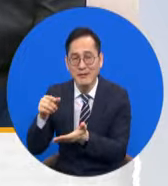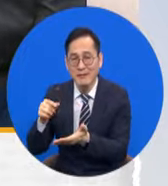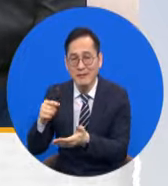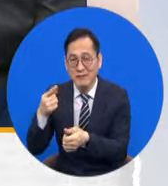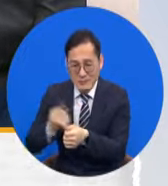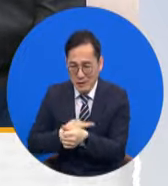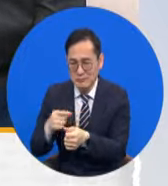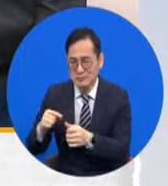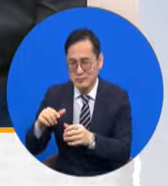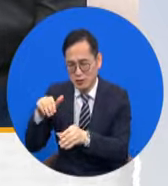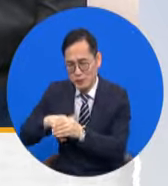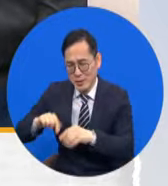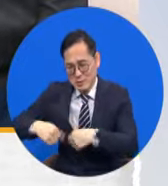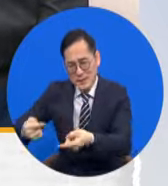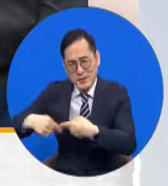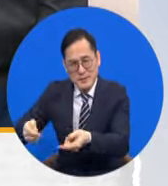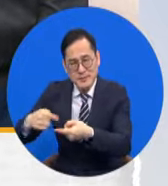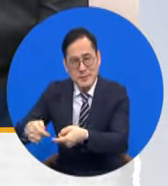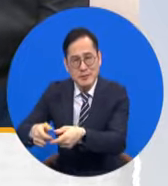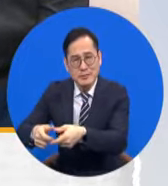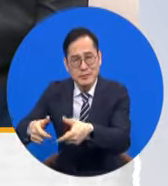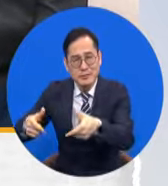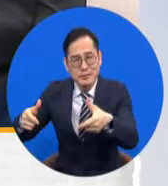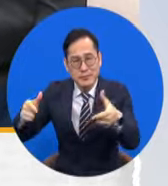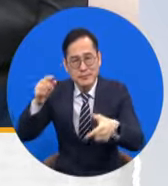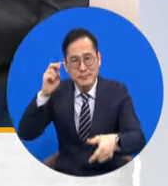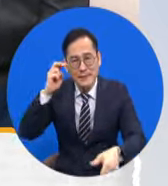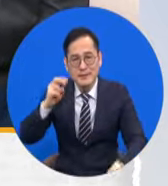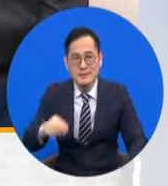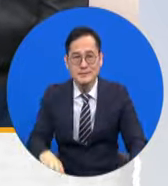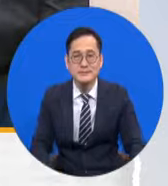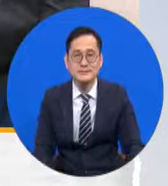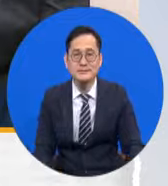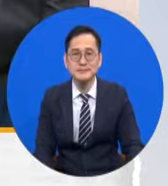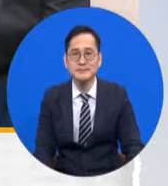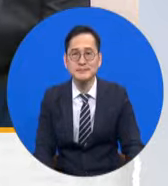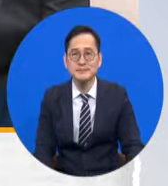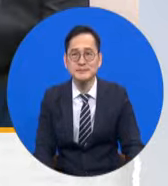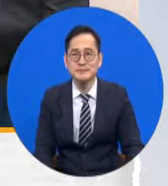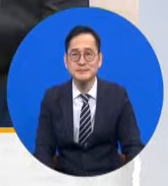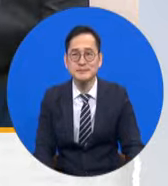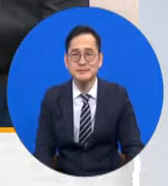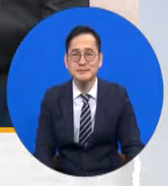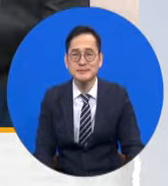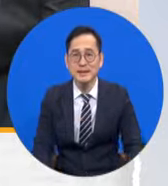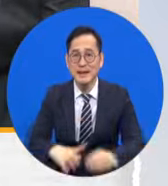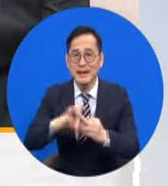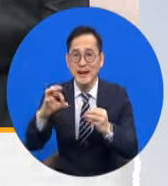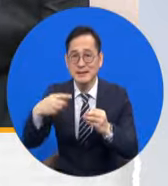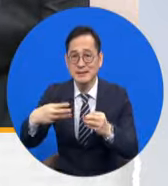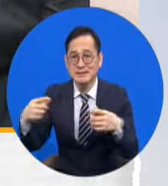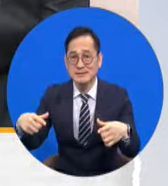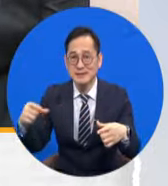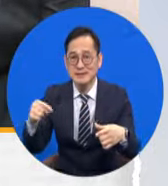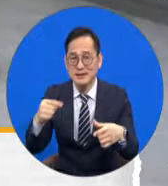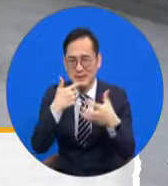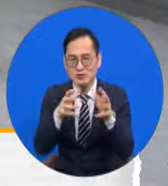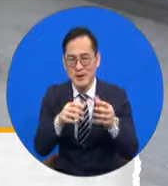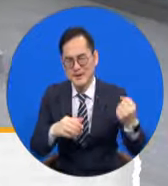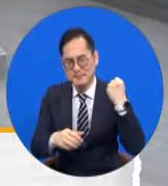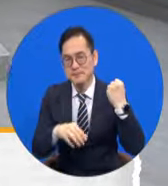제고에 상당한 영향을 끼치고 있다. 그 말씀은 따라서 기존의 이 개항을이 전통적인 민주당